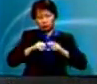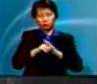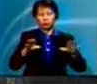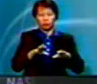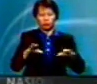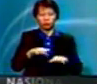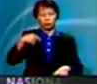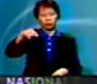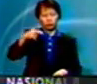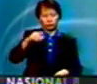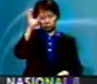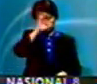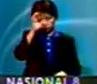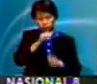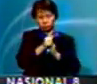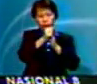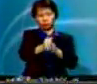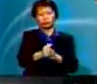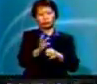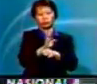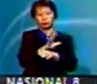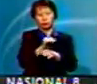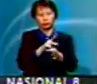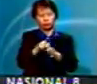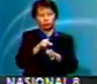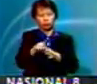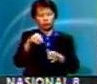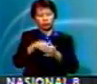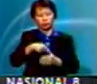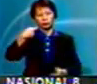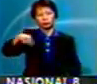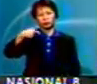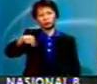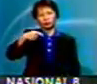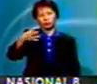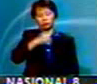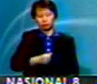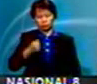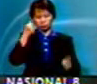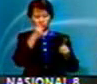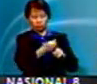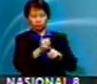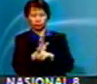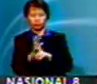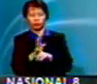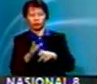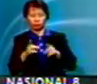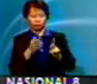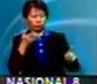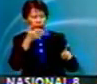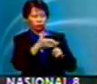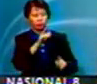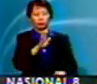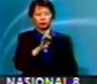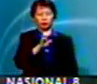dijalankan oleh Quality Hunters, pemimpin, usahawan dan pakar-pakar dalam kualiti dan diarahkan oleh Business Initiative Directions,